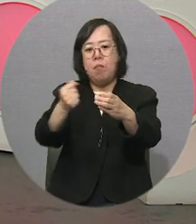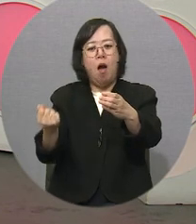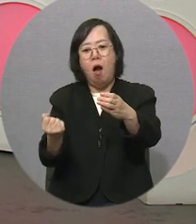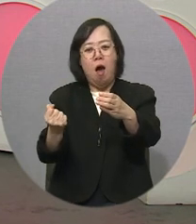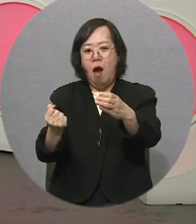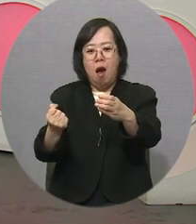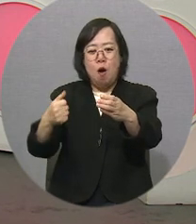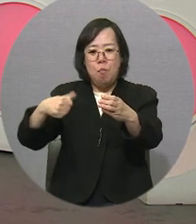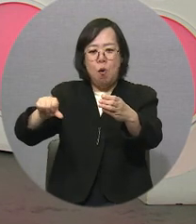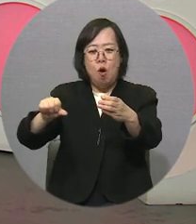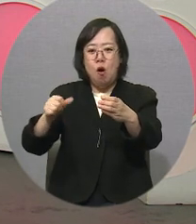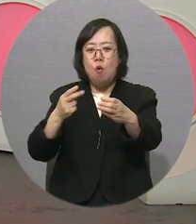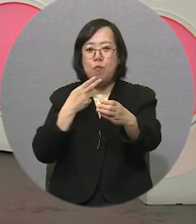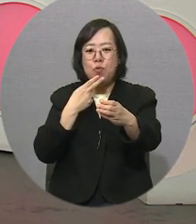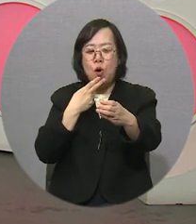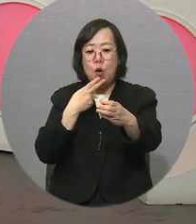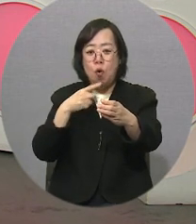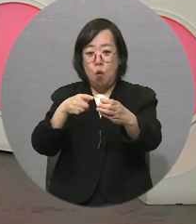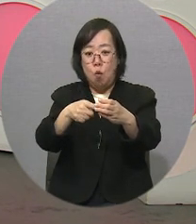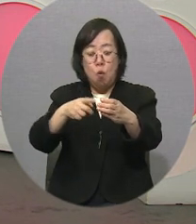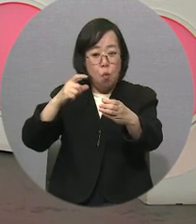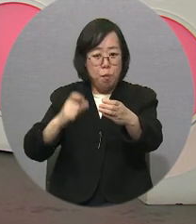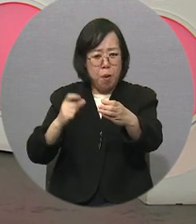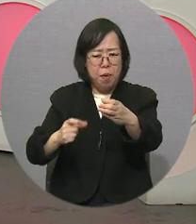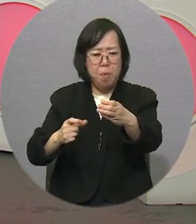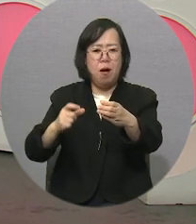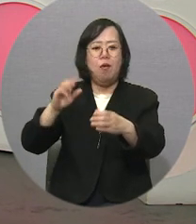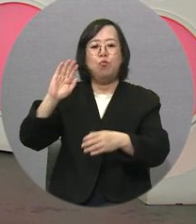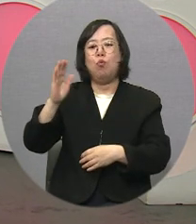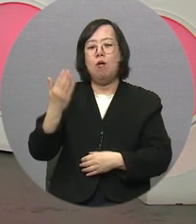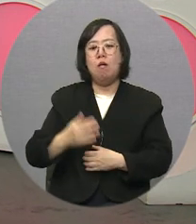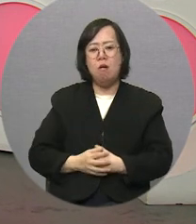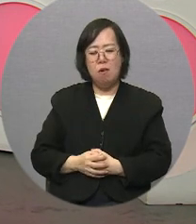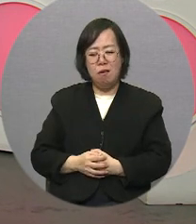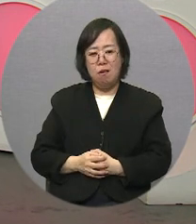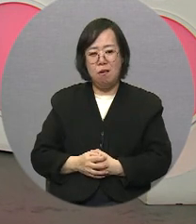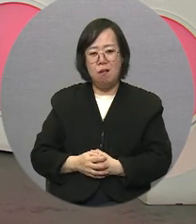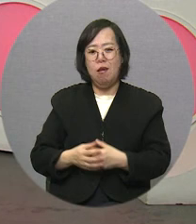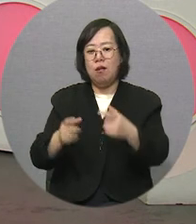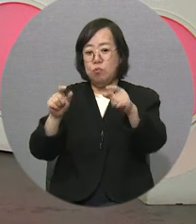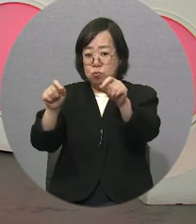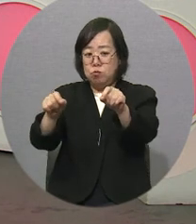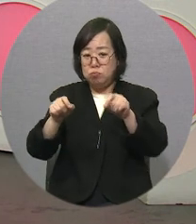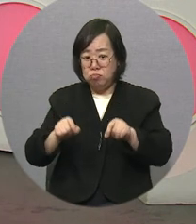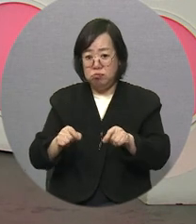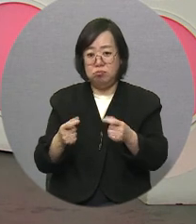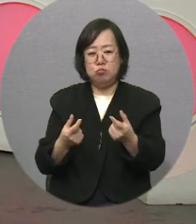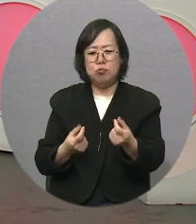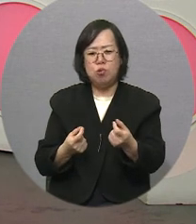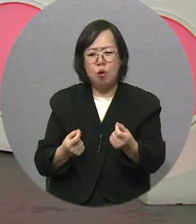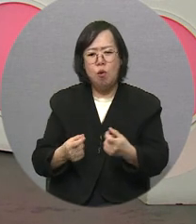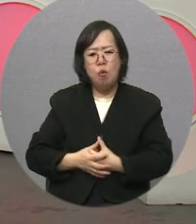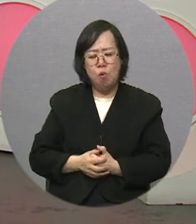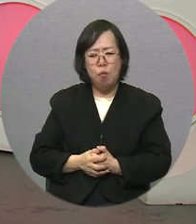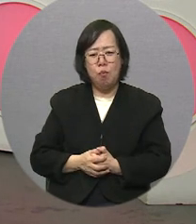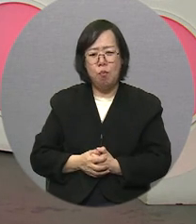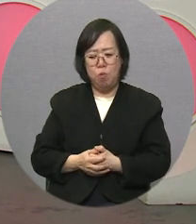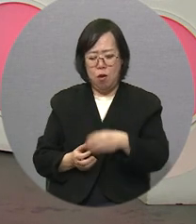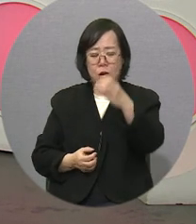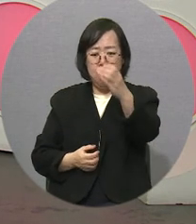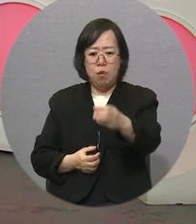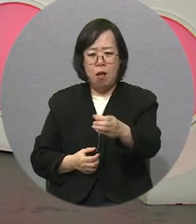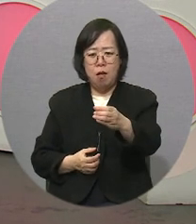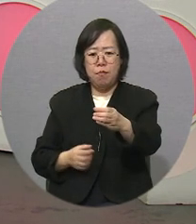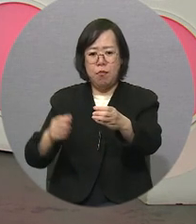된다고 저한테 말씀하셨잖아요. 선배가 말씀하신 것처럼 잔과 손잡이를 붙이는